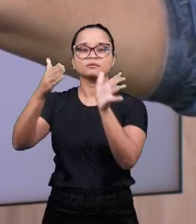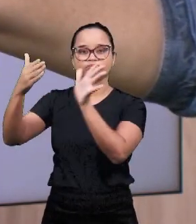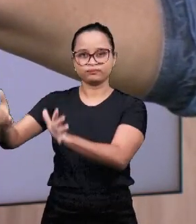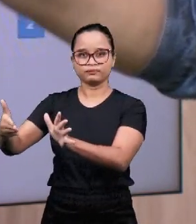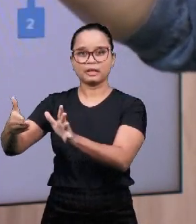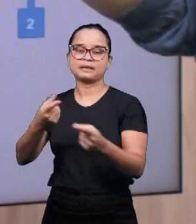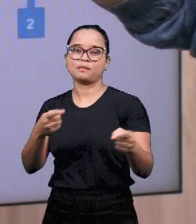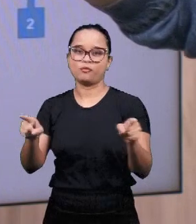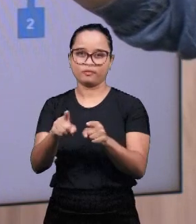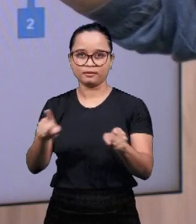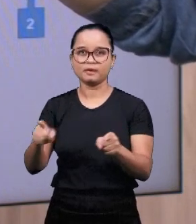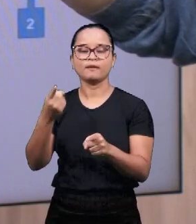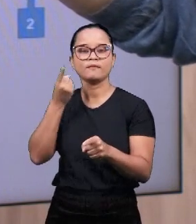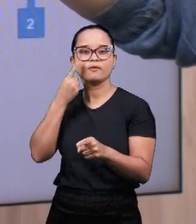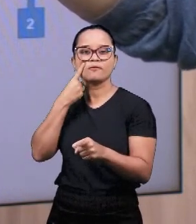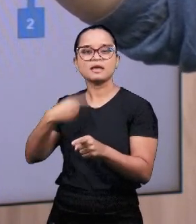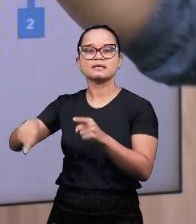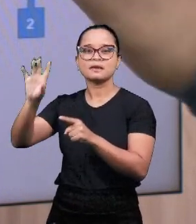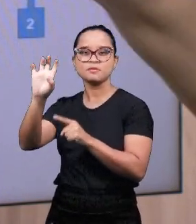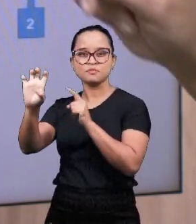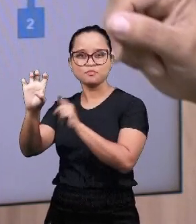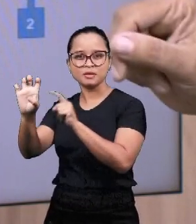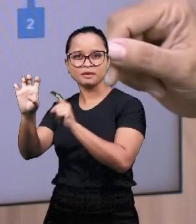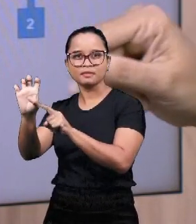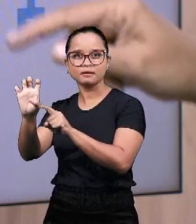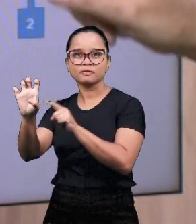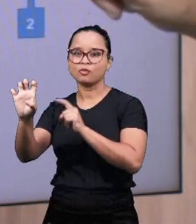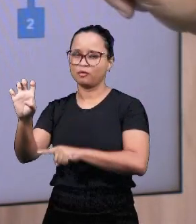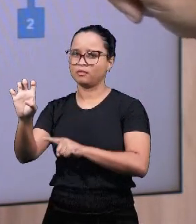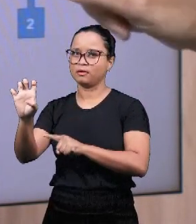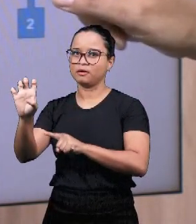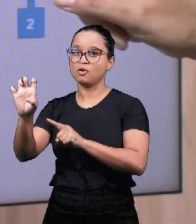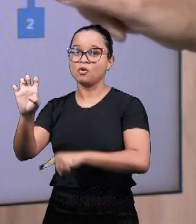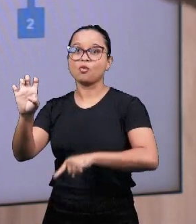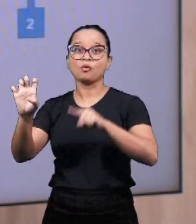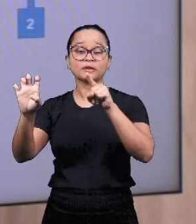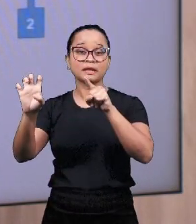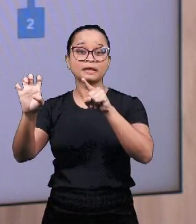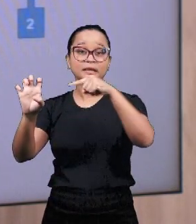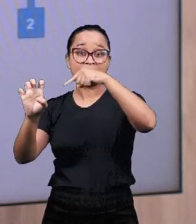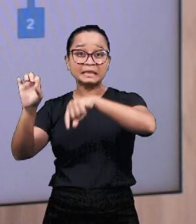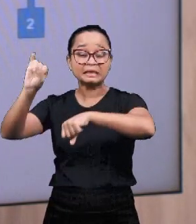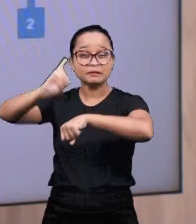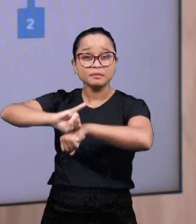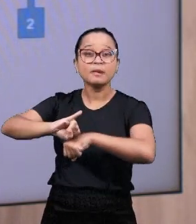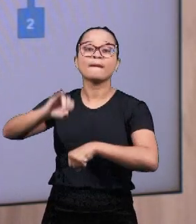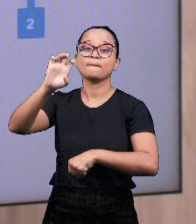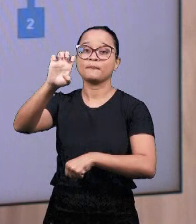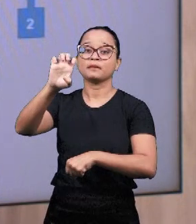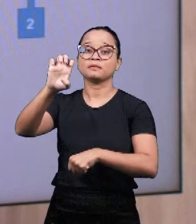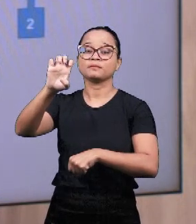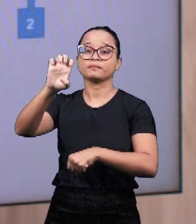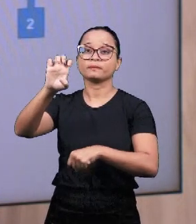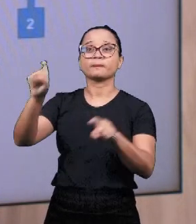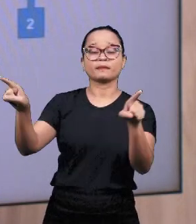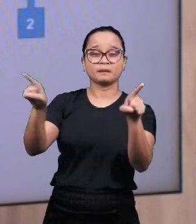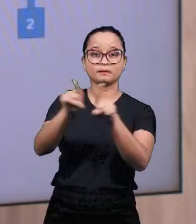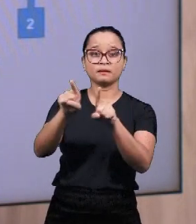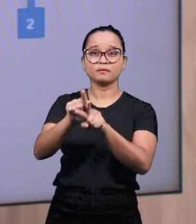musicale, Mi avec le E, Mi majeur, et la note Ré avec